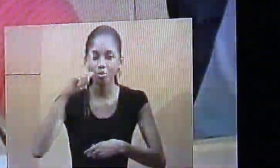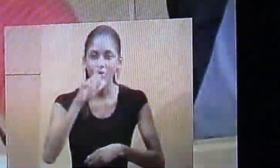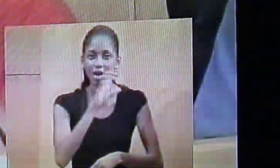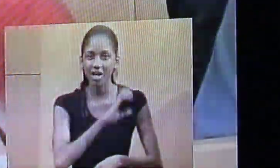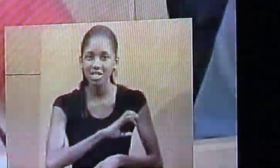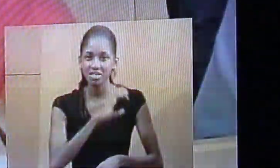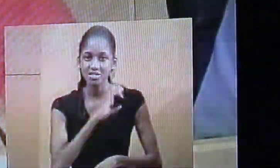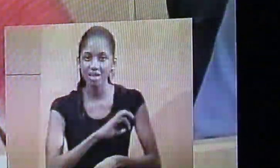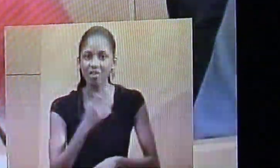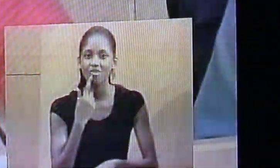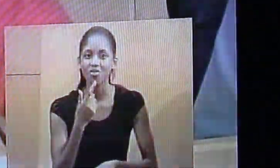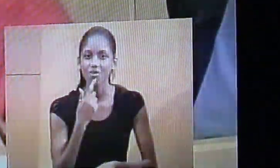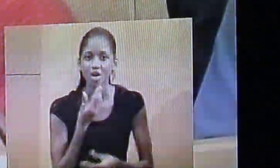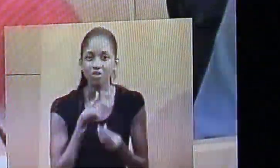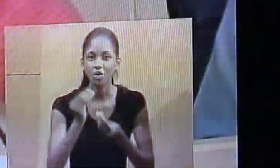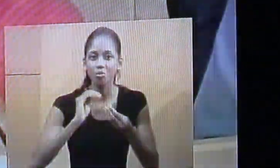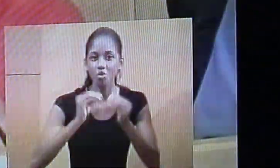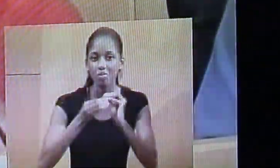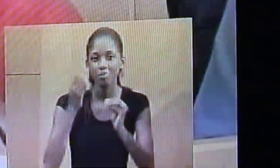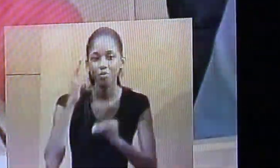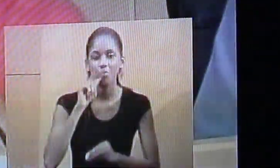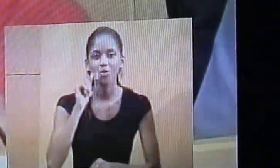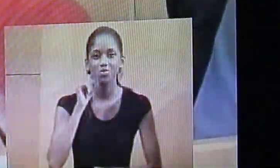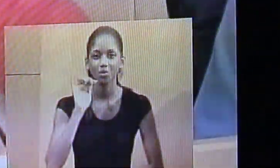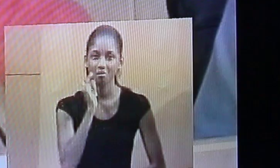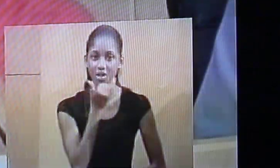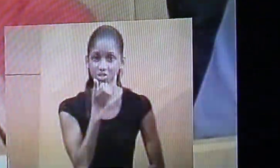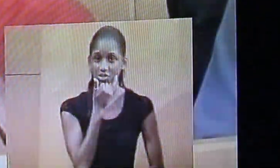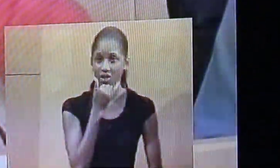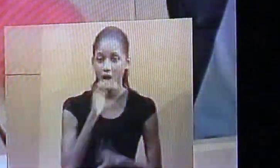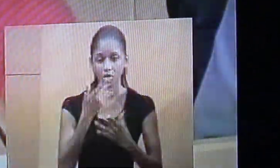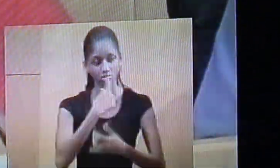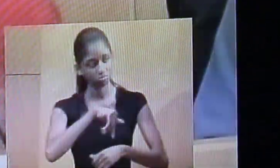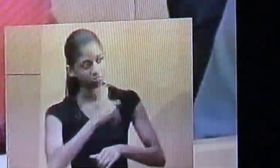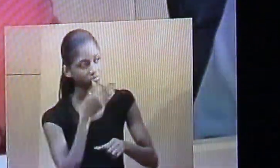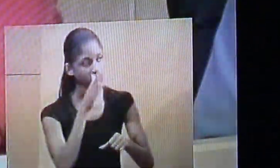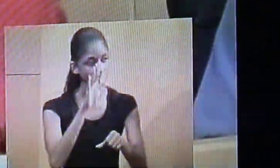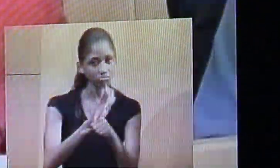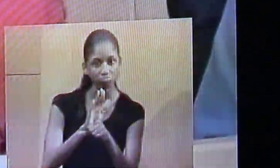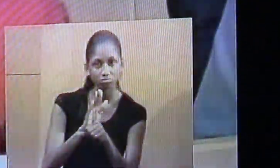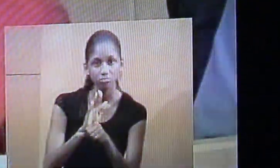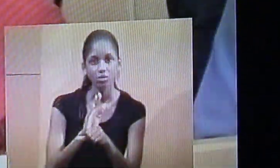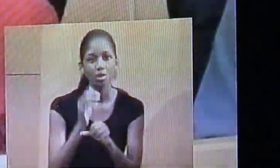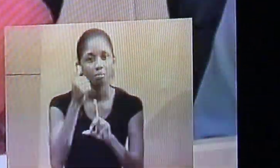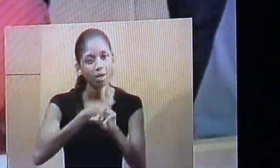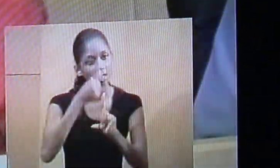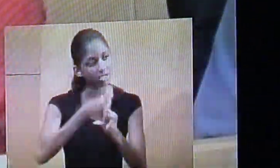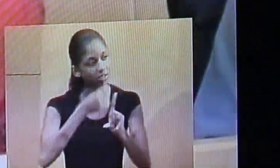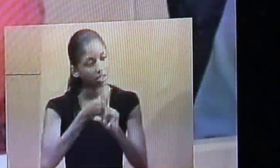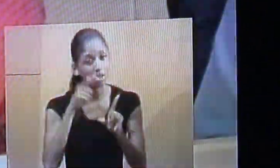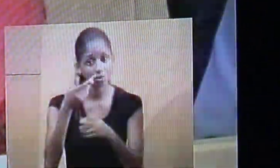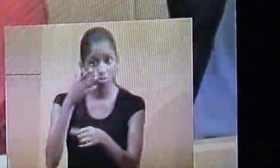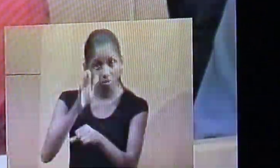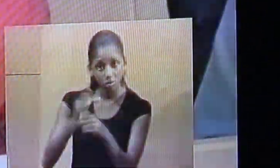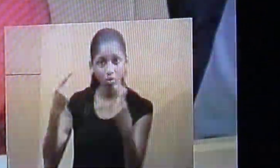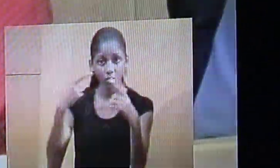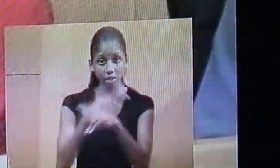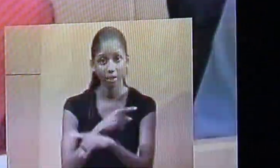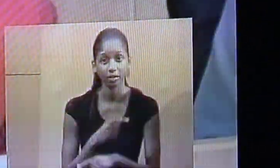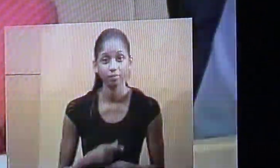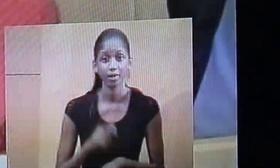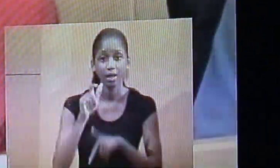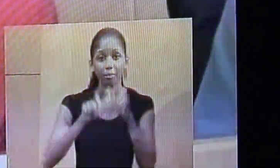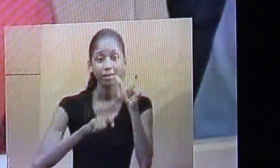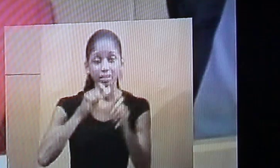de discréditer Alfred Marie-Jeanne. Et nous avons fait la démonstration, Daniel Marie-Saint a fait la démonstration.